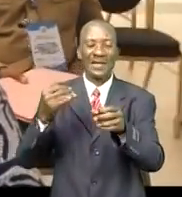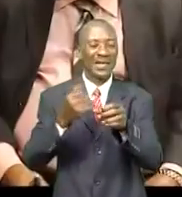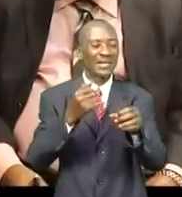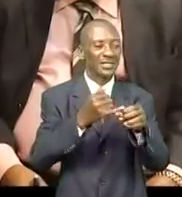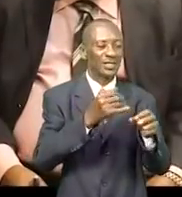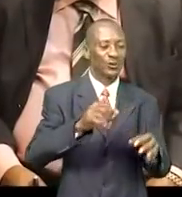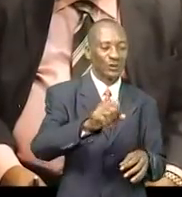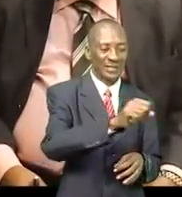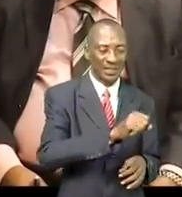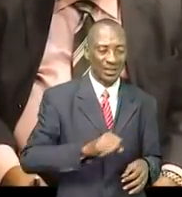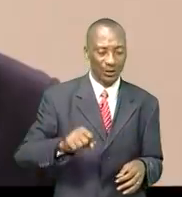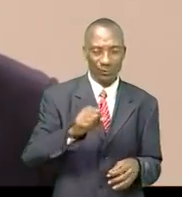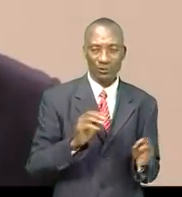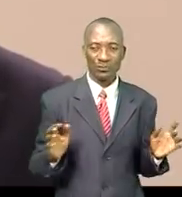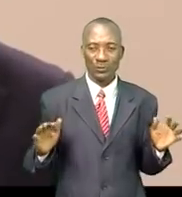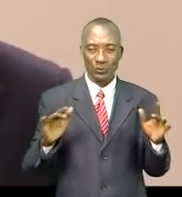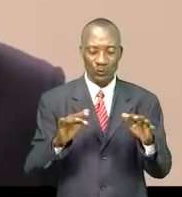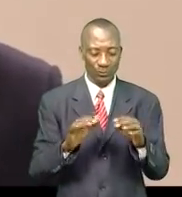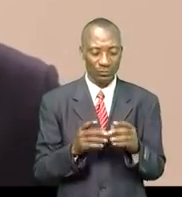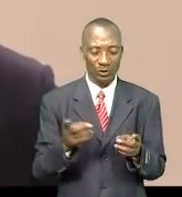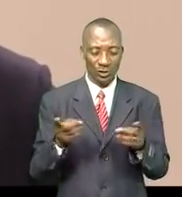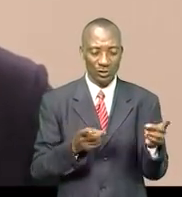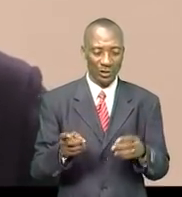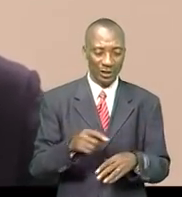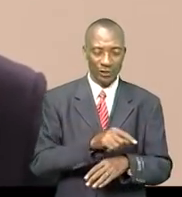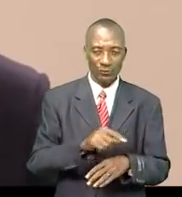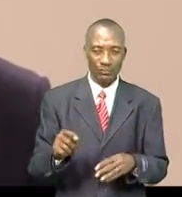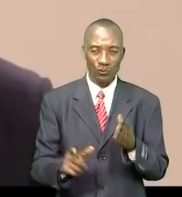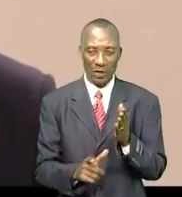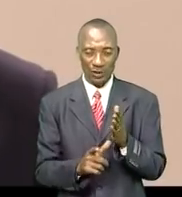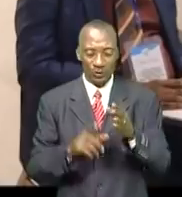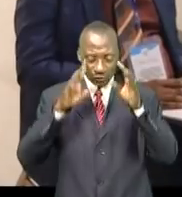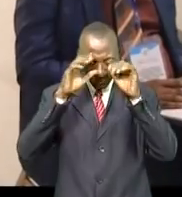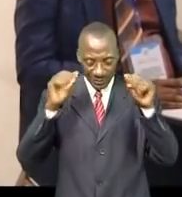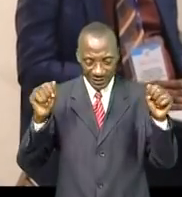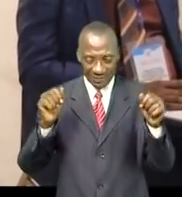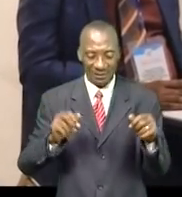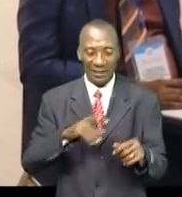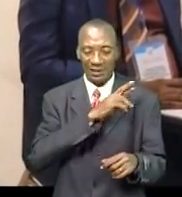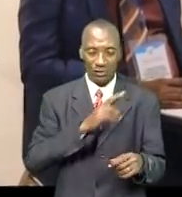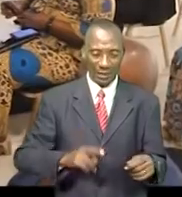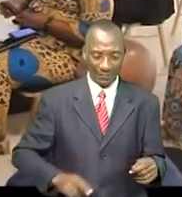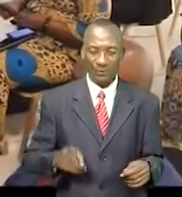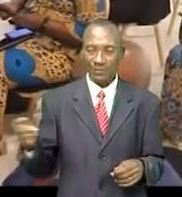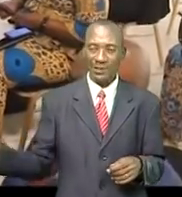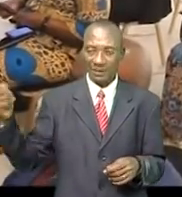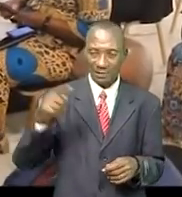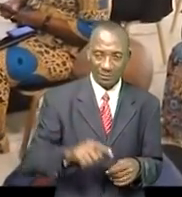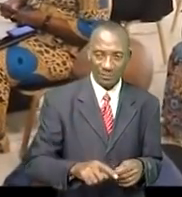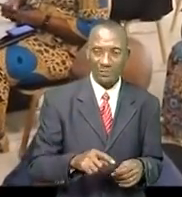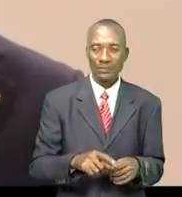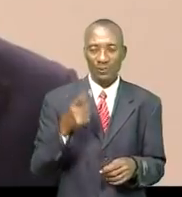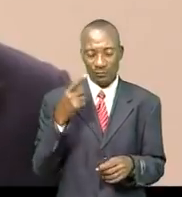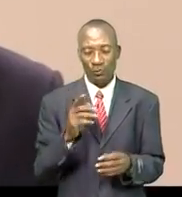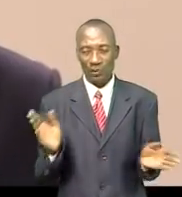sectorielles ont eu des encouragements du directeur de cabinet adjoint du président de la République, André Ouamesso, qui a ouvert les